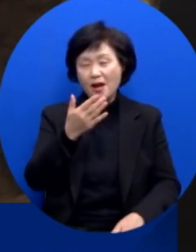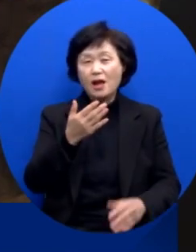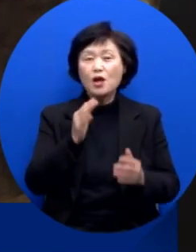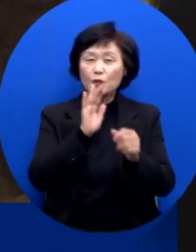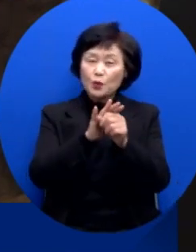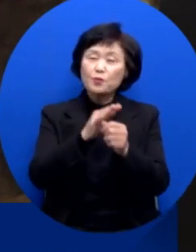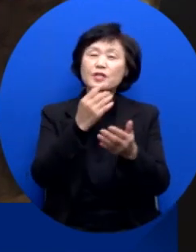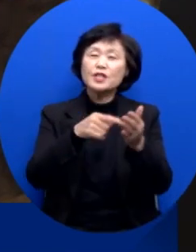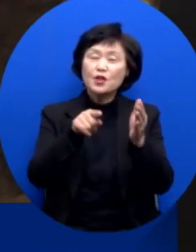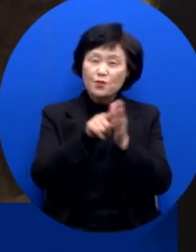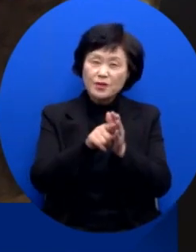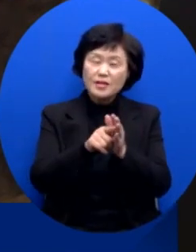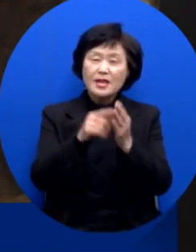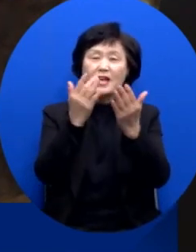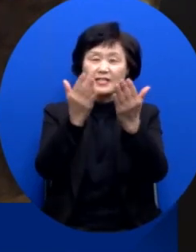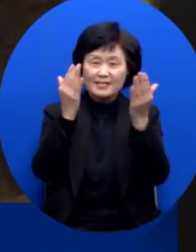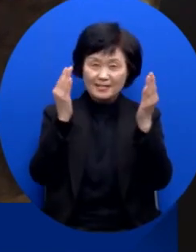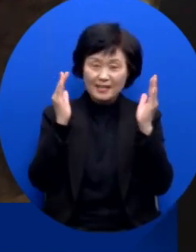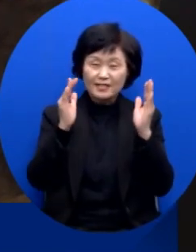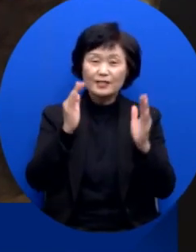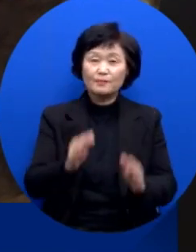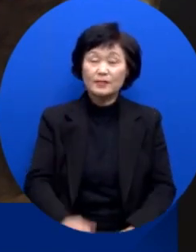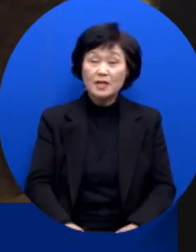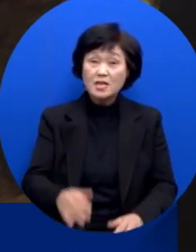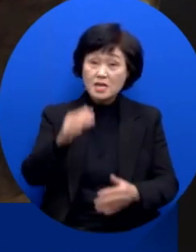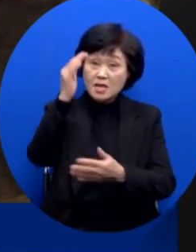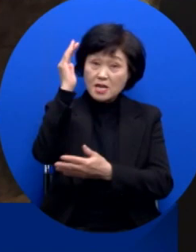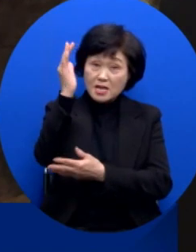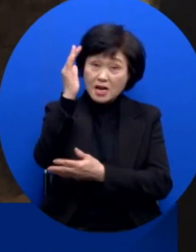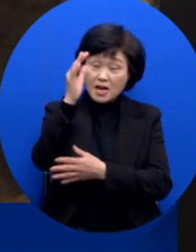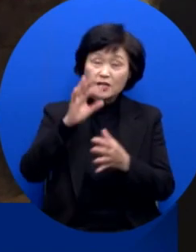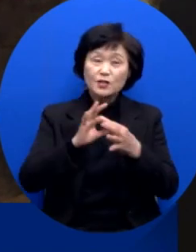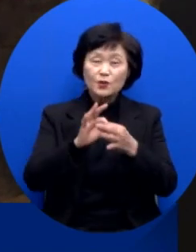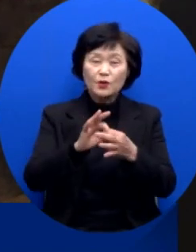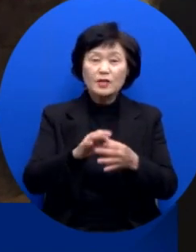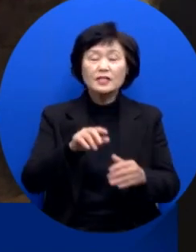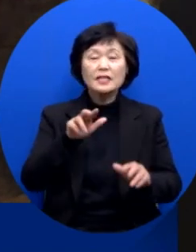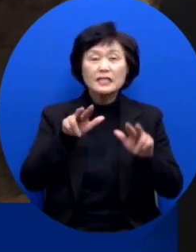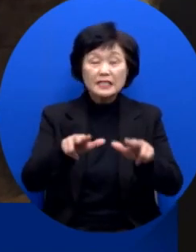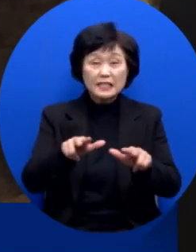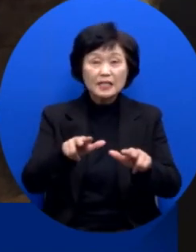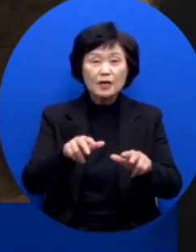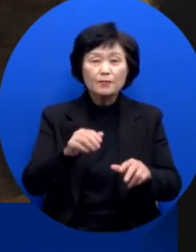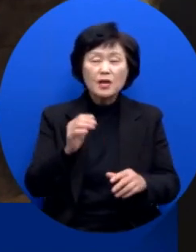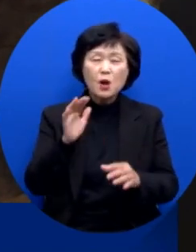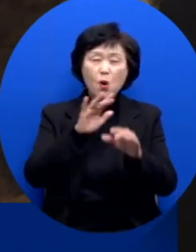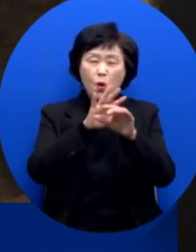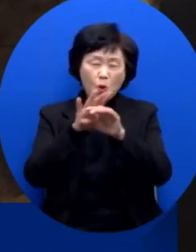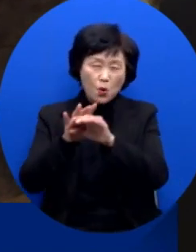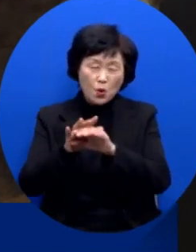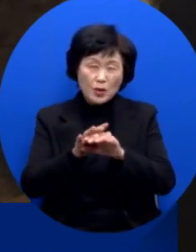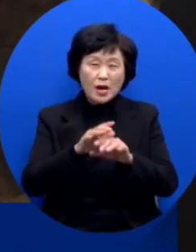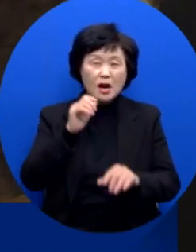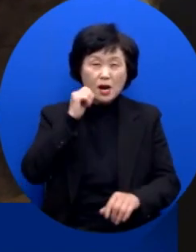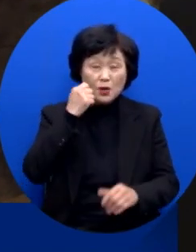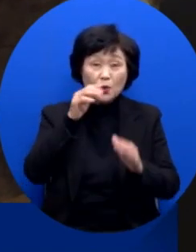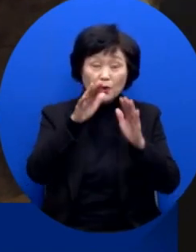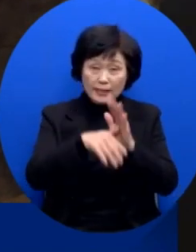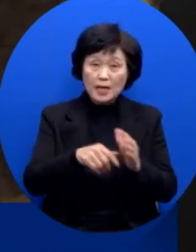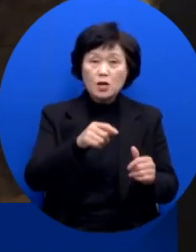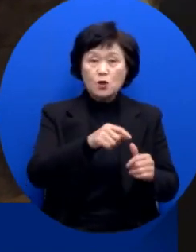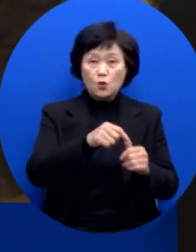작품에 가장 중요한 컨셉입니다 스토리를 통해서이 시대에 팬더믹 사이에 특히